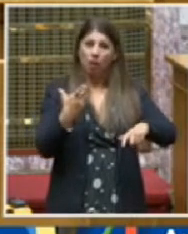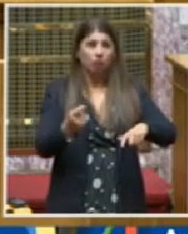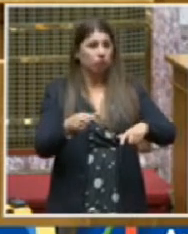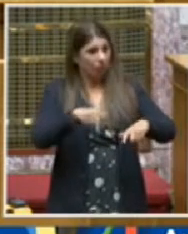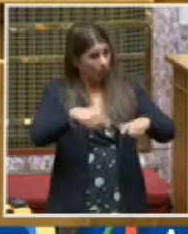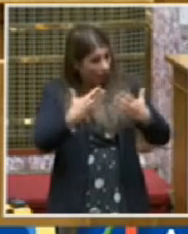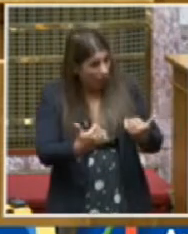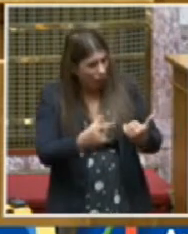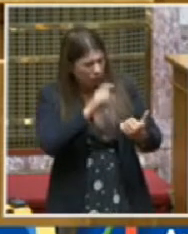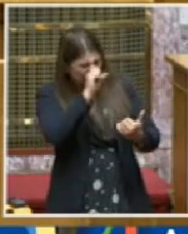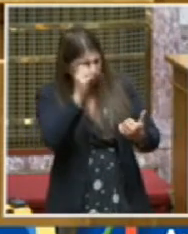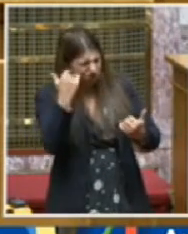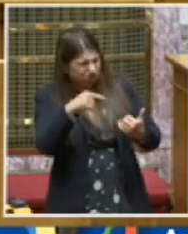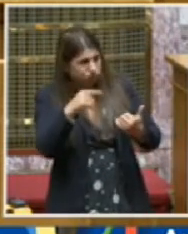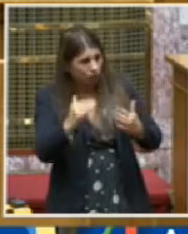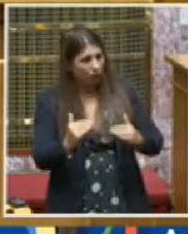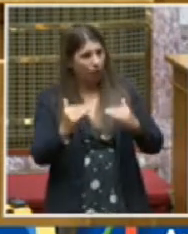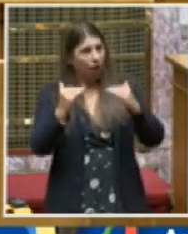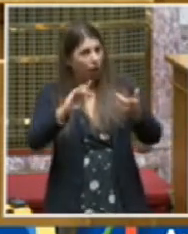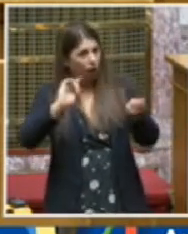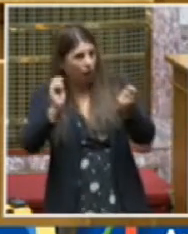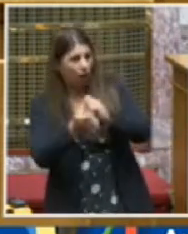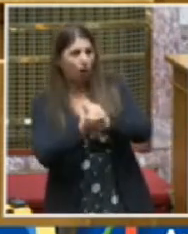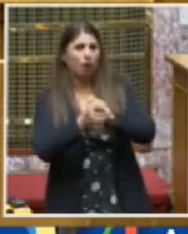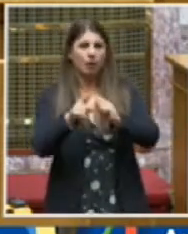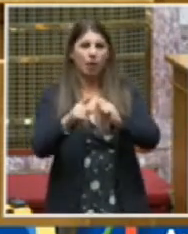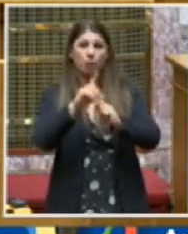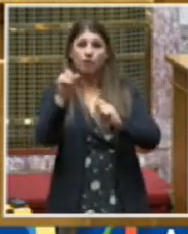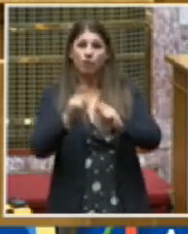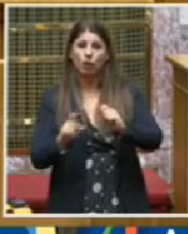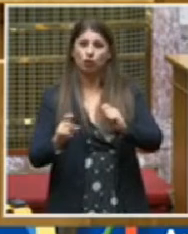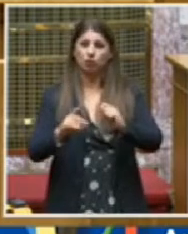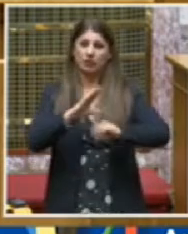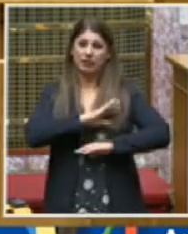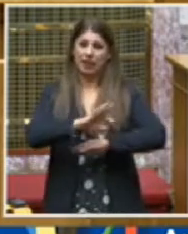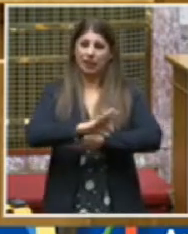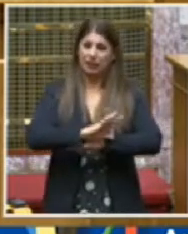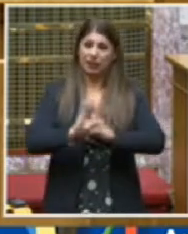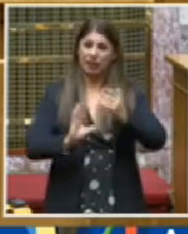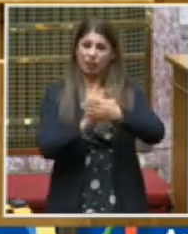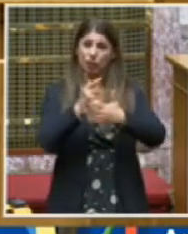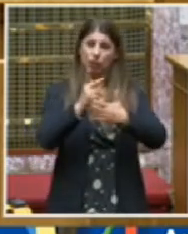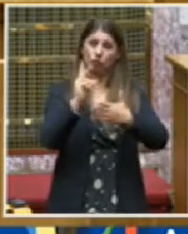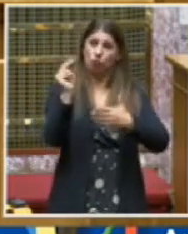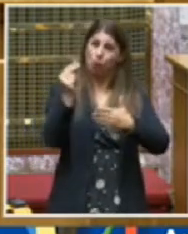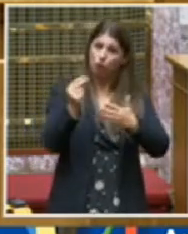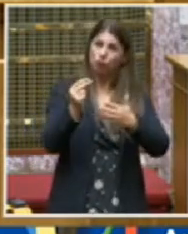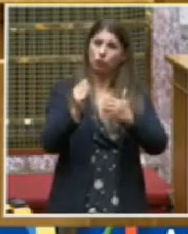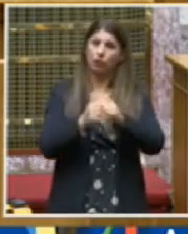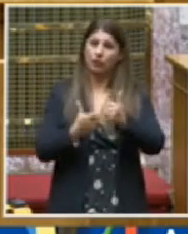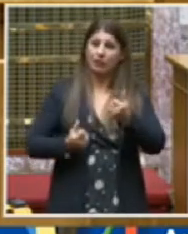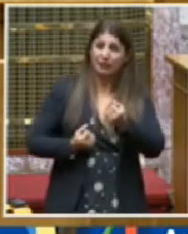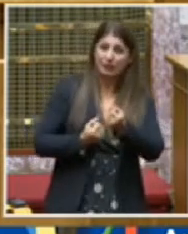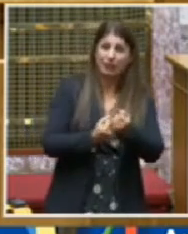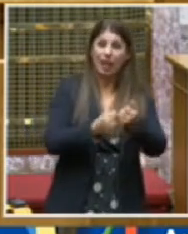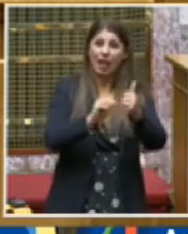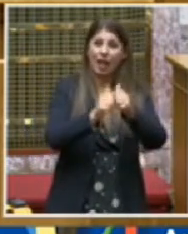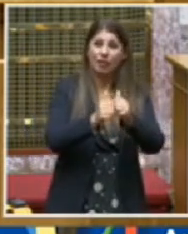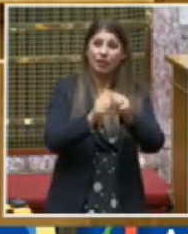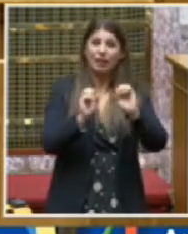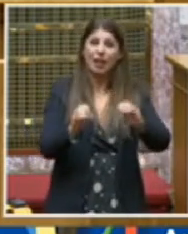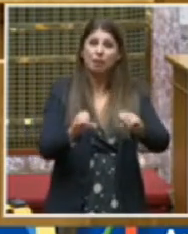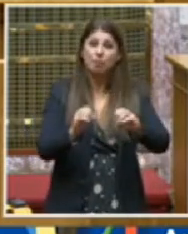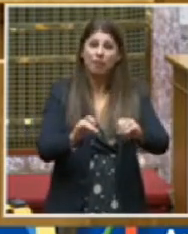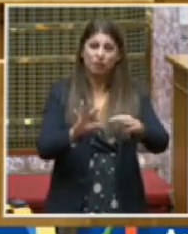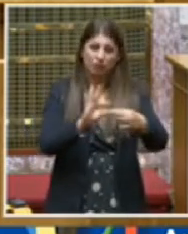υπάρχουσες, να αναπτύξουμε βιώσιμες στρατηγικές ανάπτυξης για τον πολιτισμό, να στηρίξουμε την αθλητική